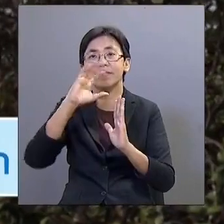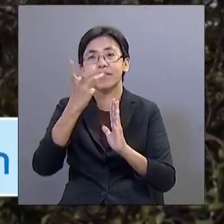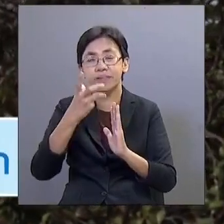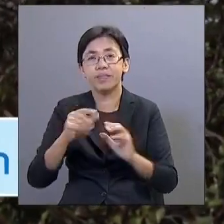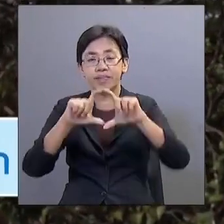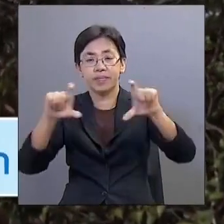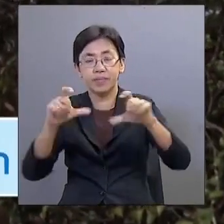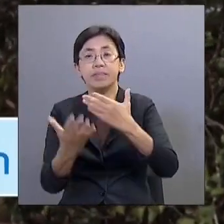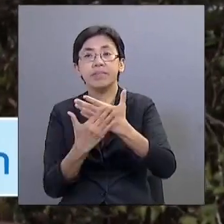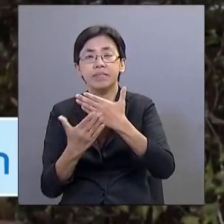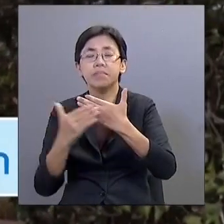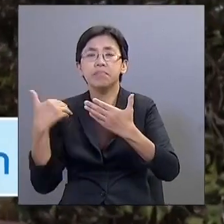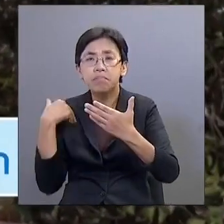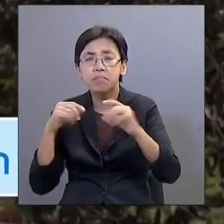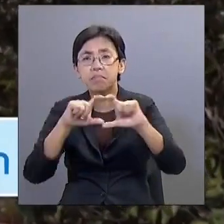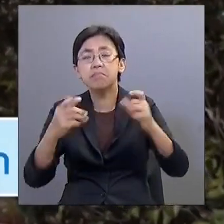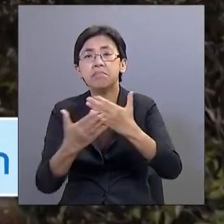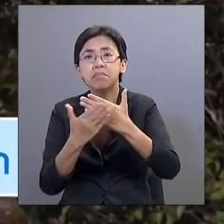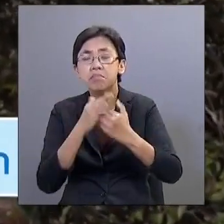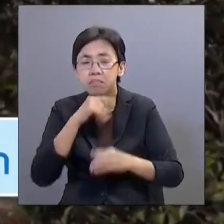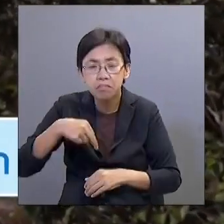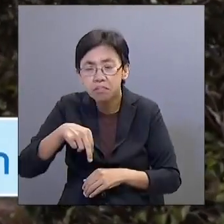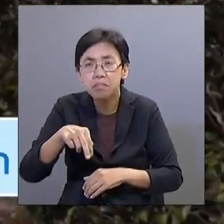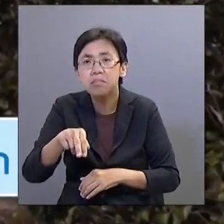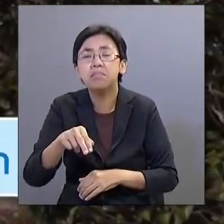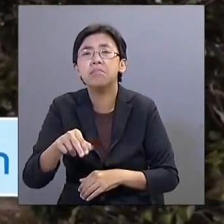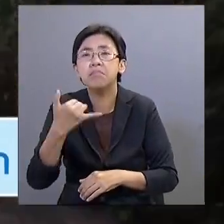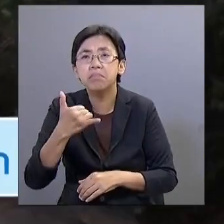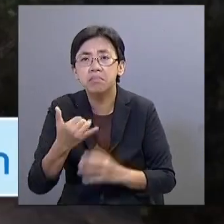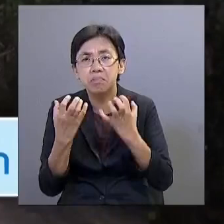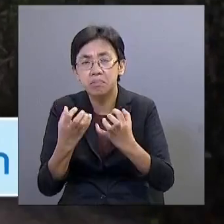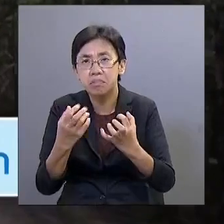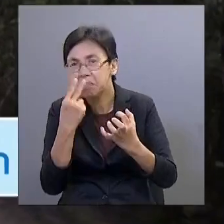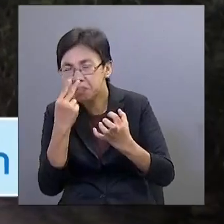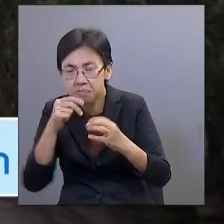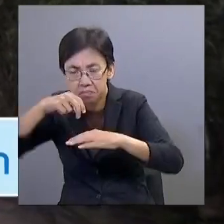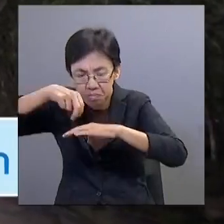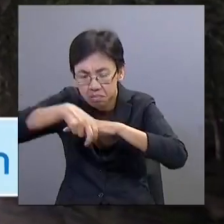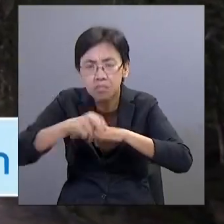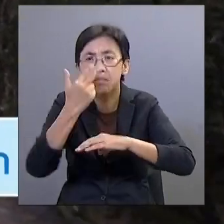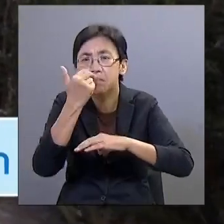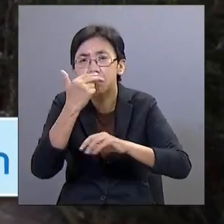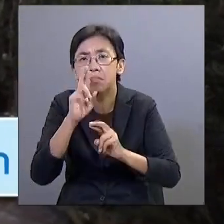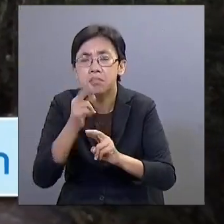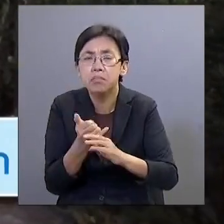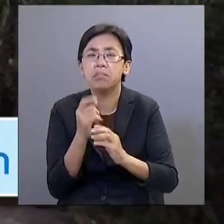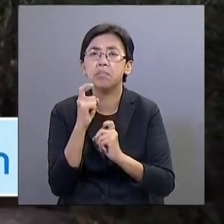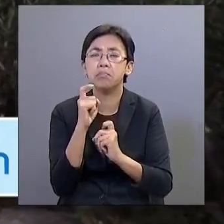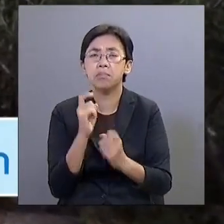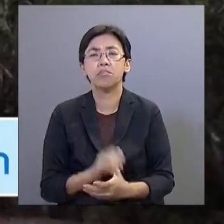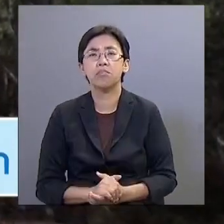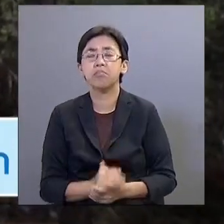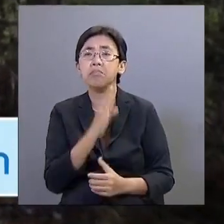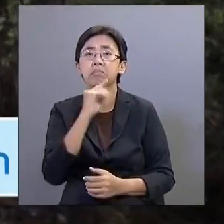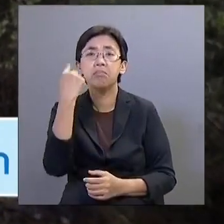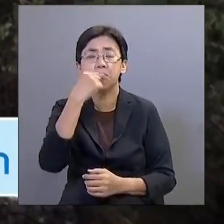ดป้ายแจ้งเตือนนะคะคุณผู้ชมเพราะว่าเวลาเดินไปไหนมาไหนเนี่ยมันจะมีหน้าผาก็ระมัดระวังกันสักหน่อยนะคะเพื่อความปลอดภัยส่วนใครที่